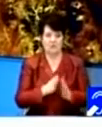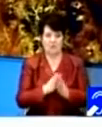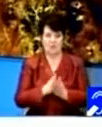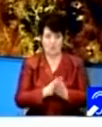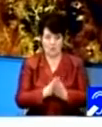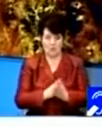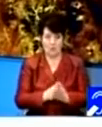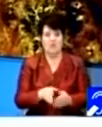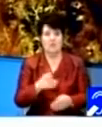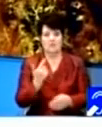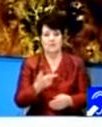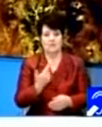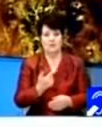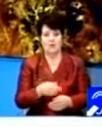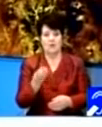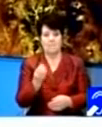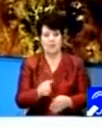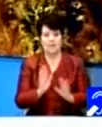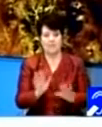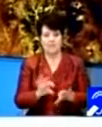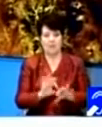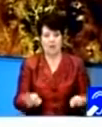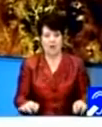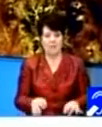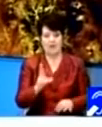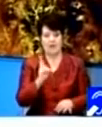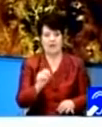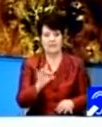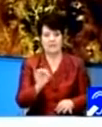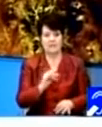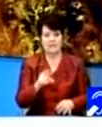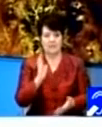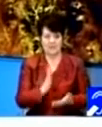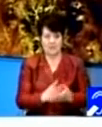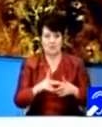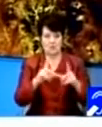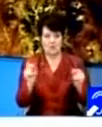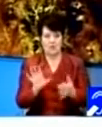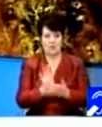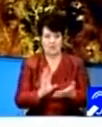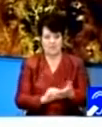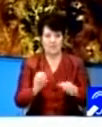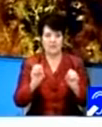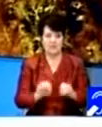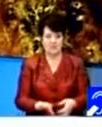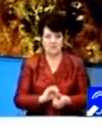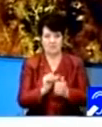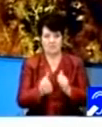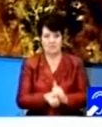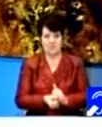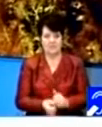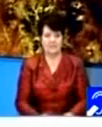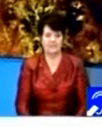Voință este, sunt necesari doar bani pentru apeducte și canalizări. Sunt însă și școli exemplu care au reușit să se modernizeze.